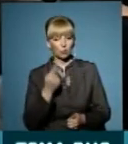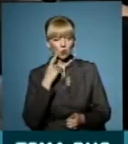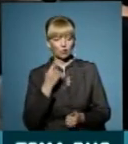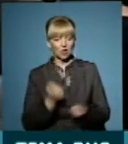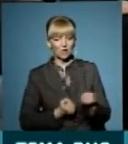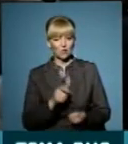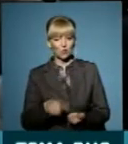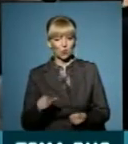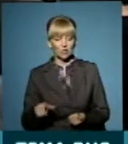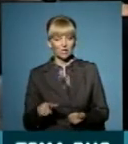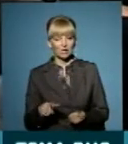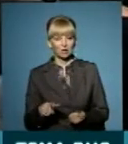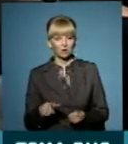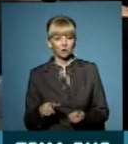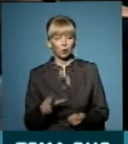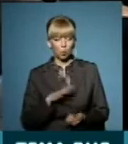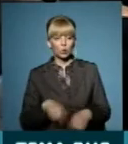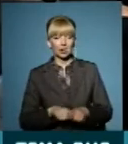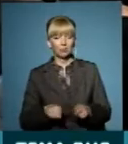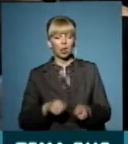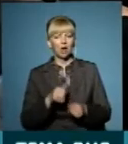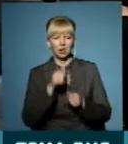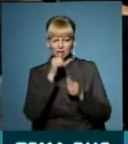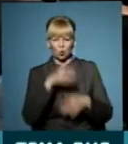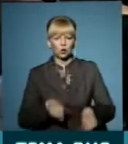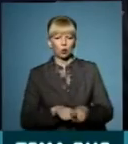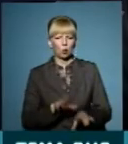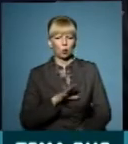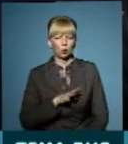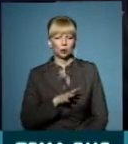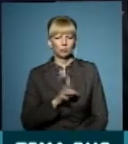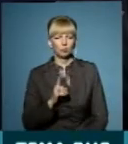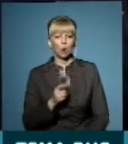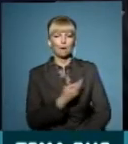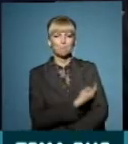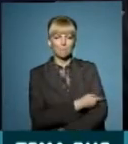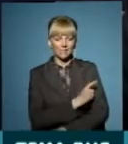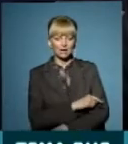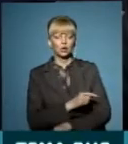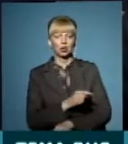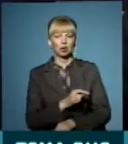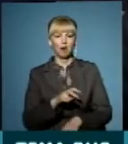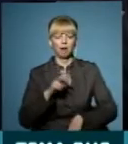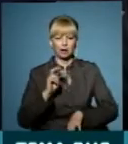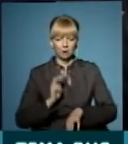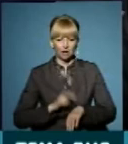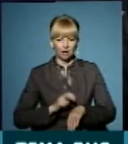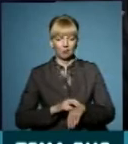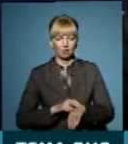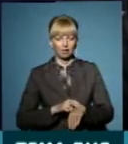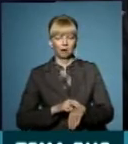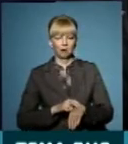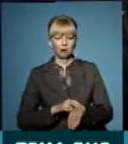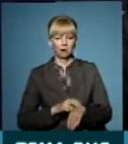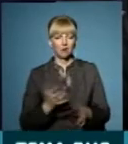виявляли? Взагалі були такі порушення? Не може такого бути, тому що медичний лікар, називаємо медик